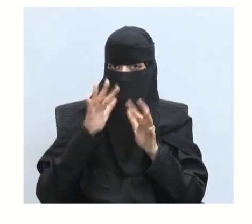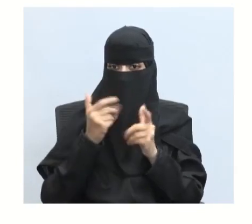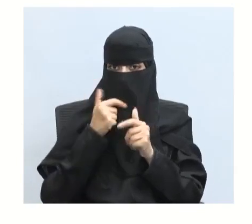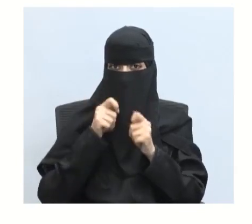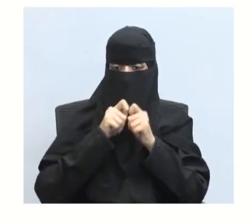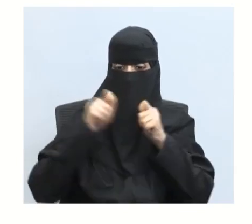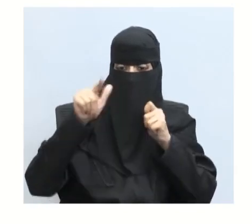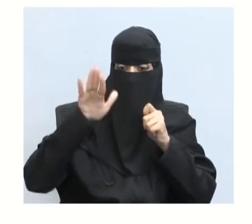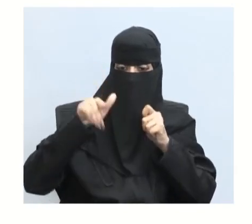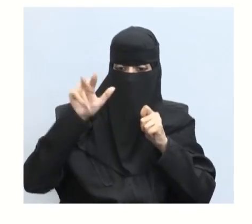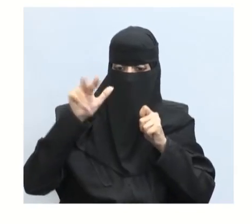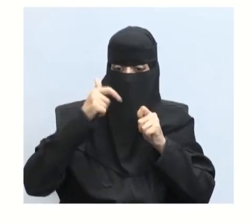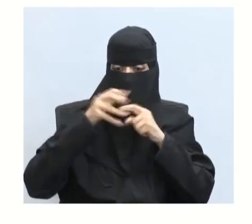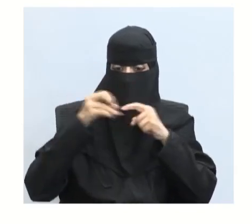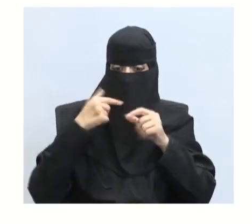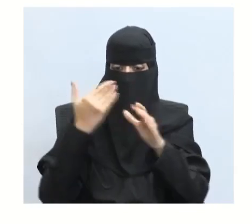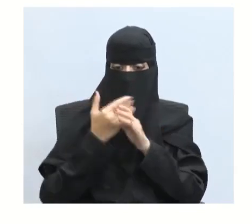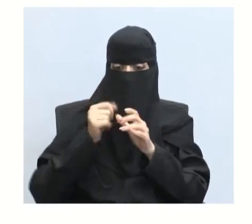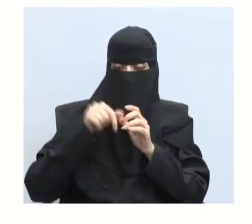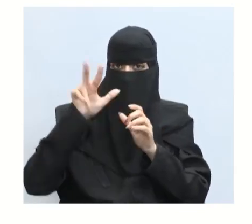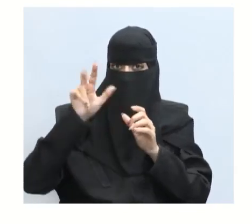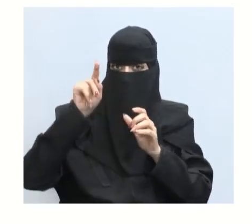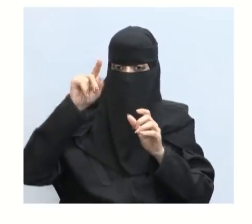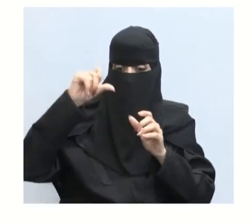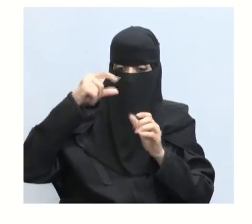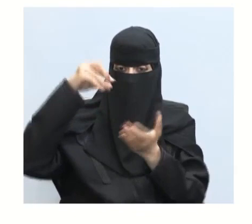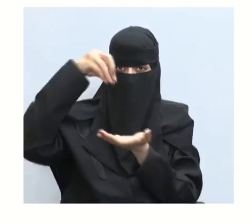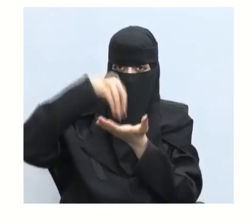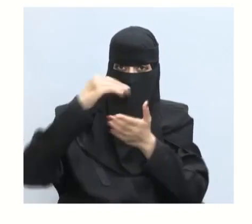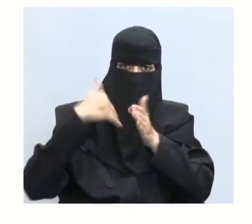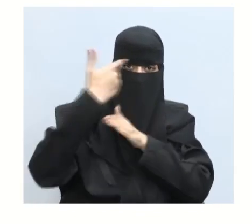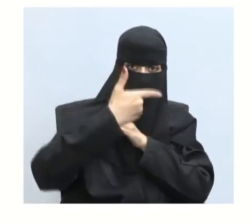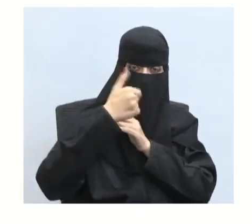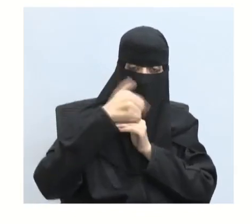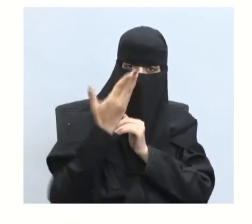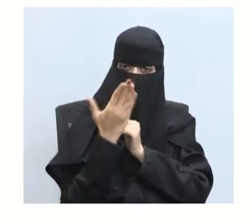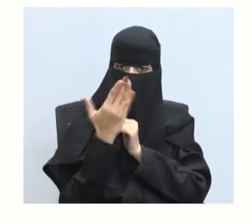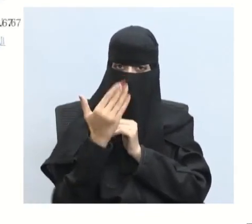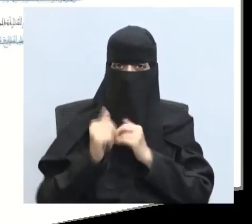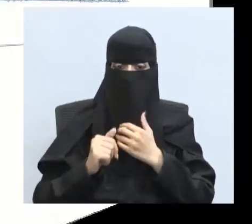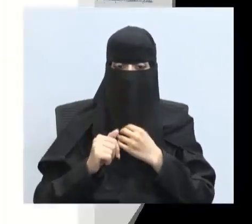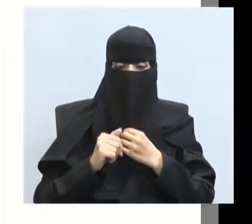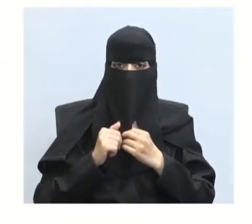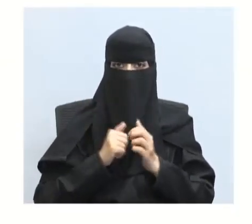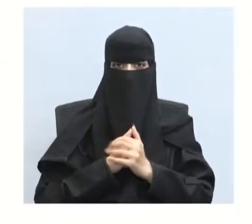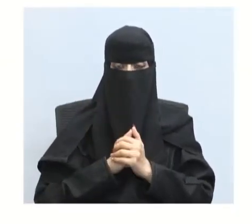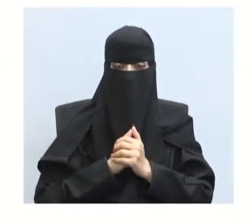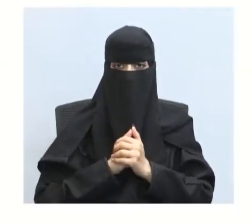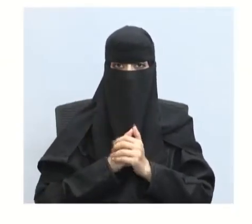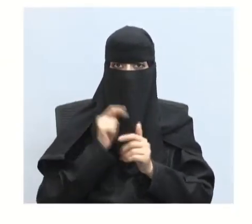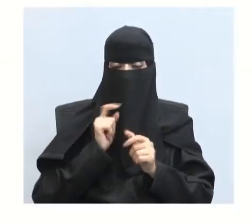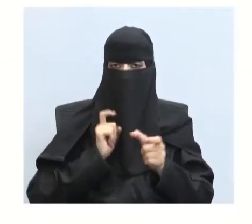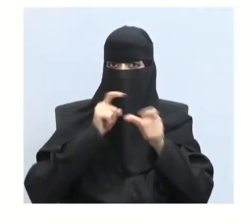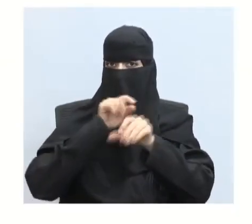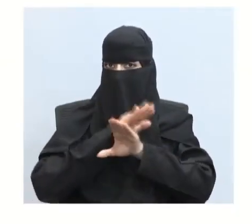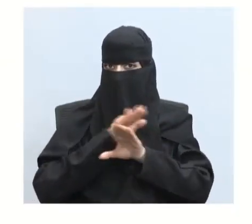سالب احسنت عزيزي الطالب لانه يقع خلف المراه لانه يقع خلف المراه